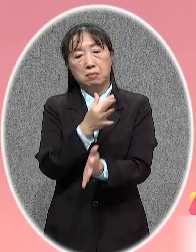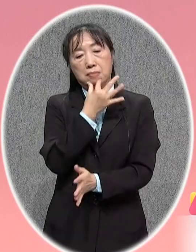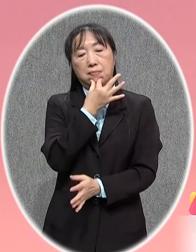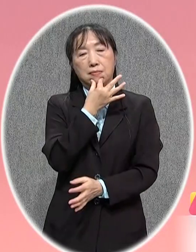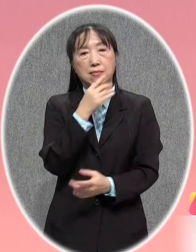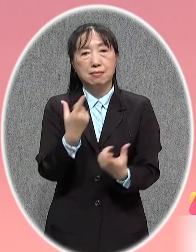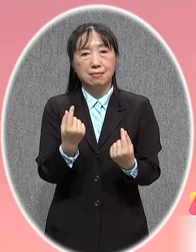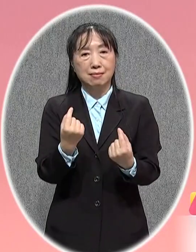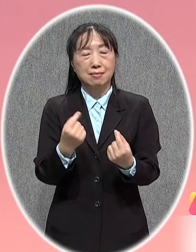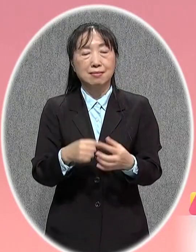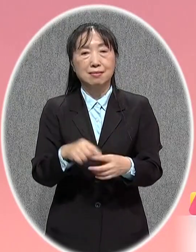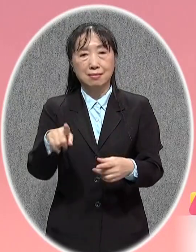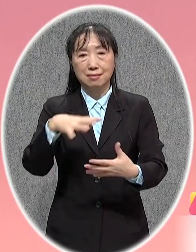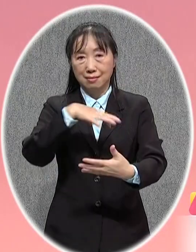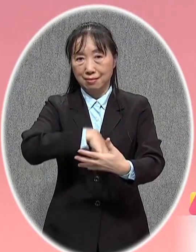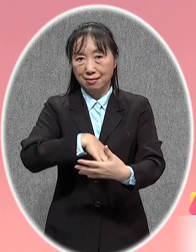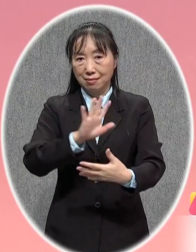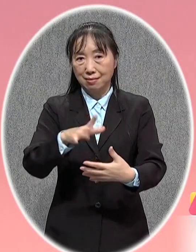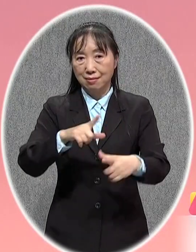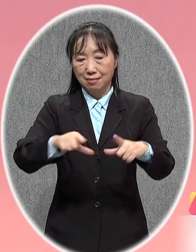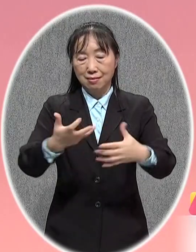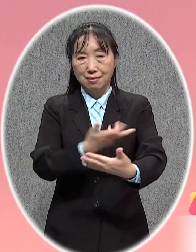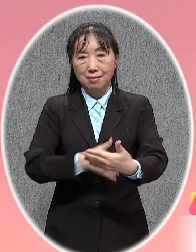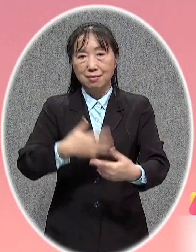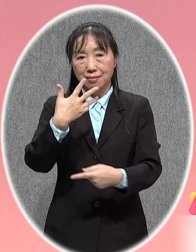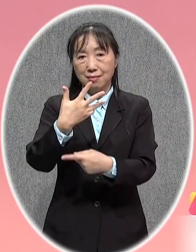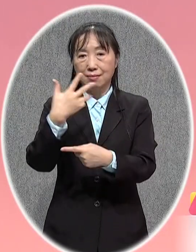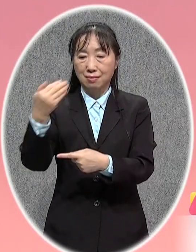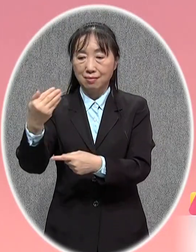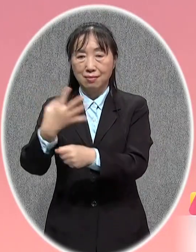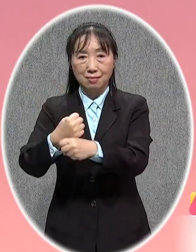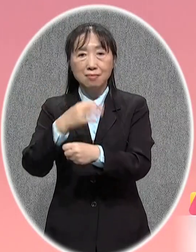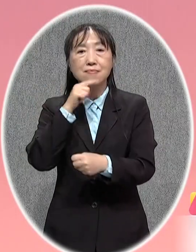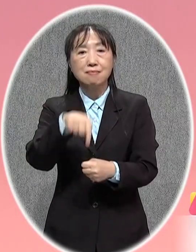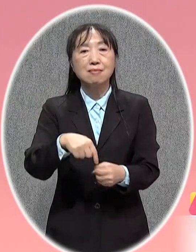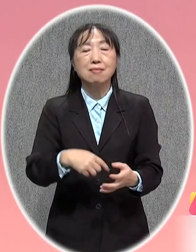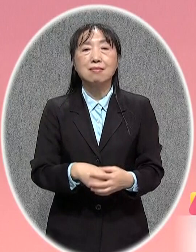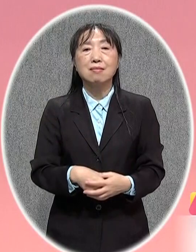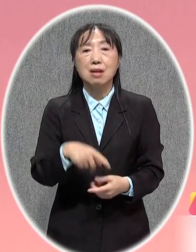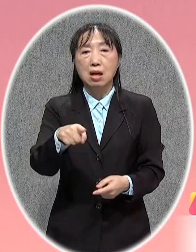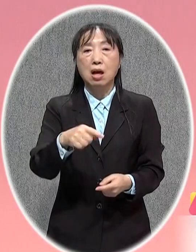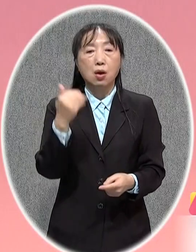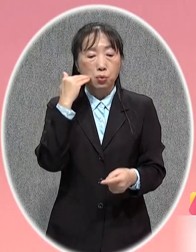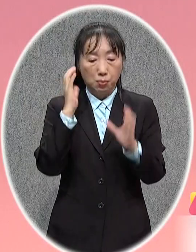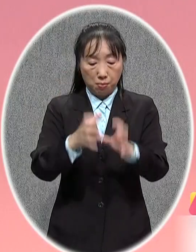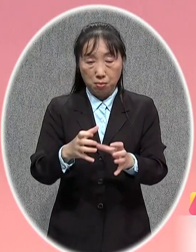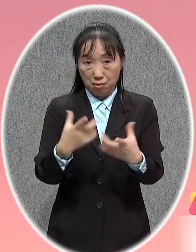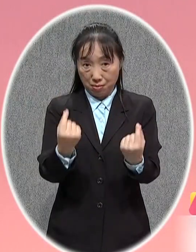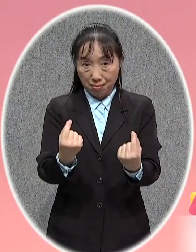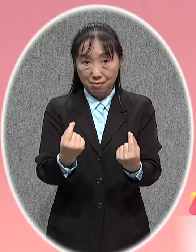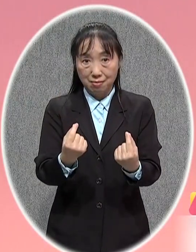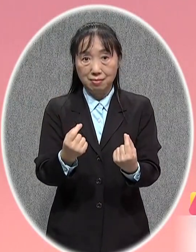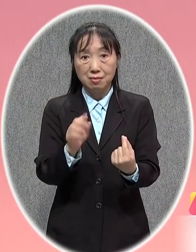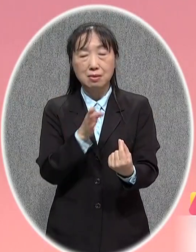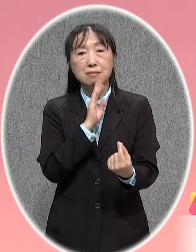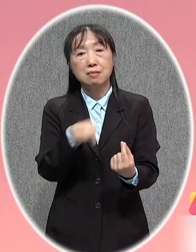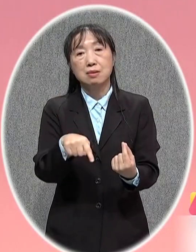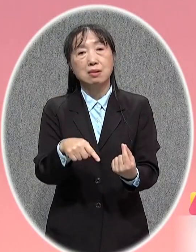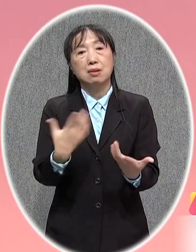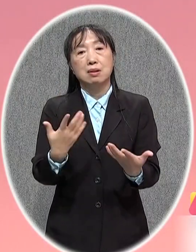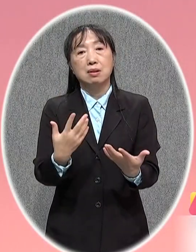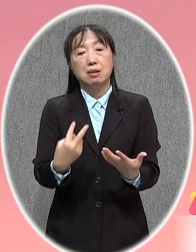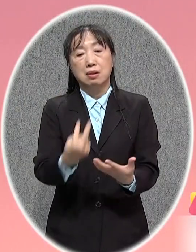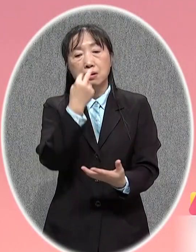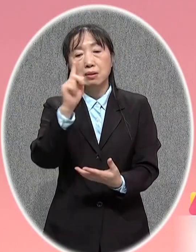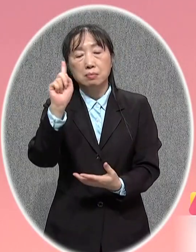性，那其中包含了大潭八九号机组，纵使它如期可以盖好，可是因为没有足够的